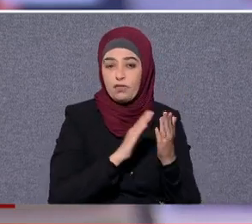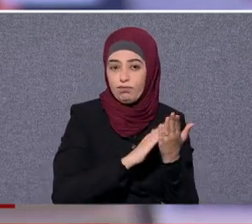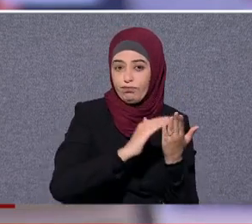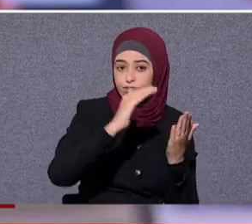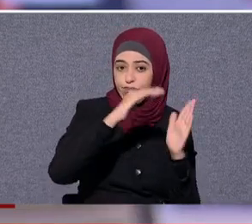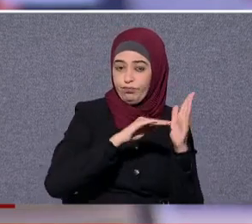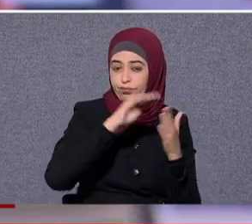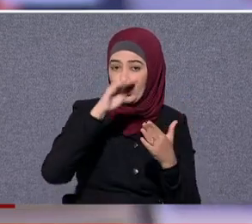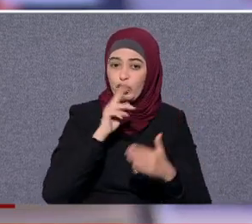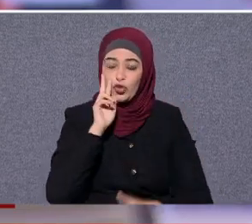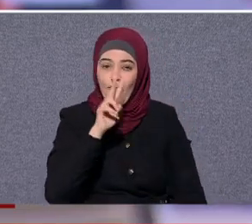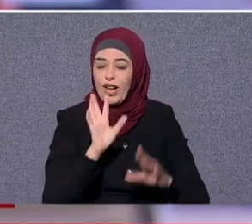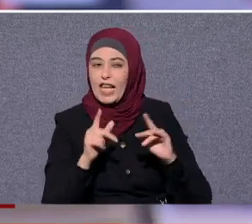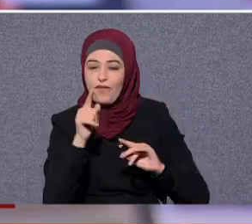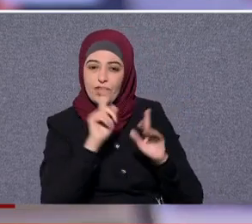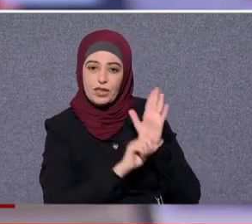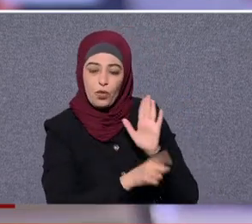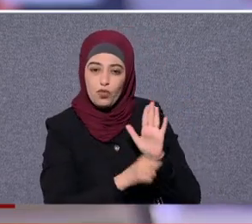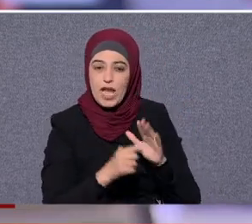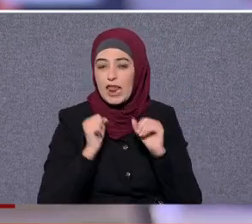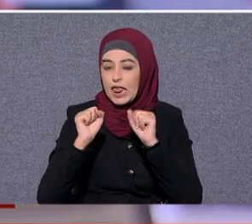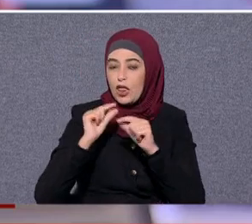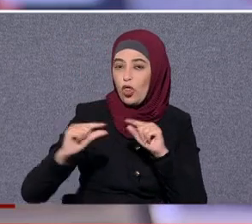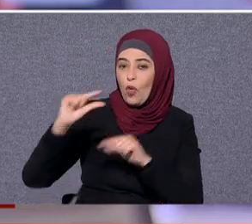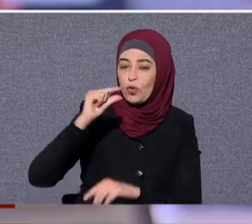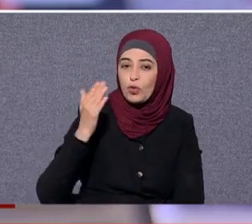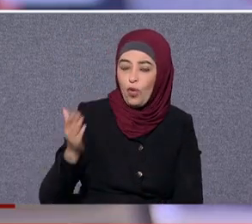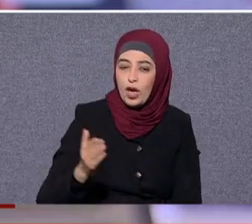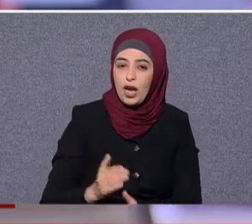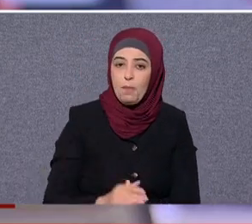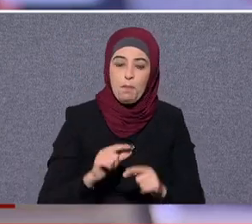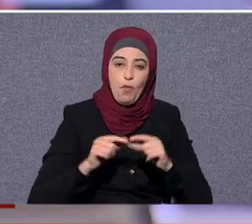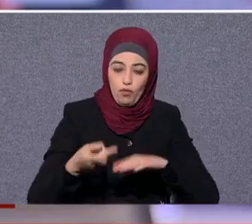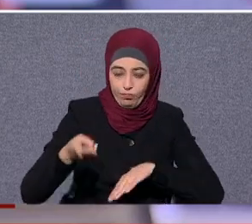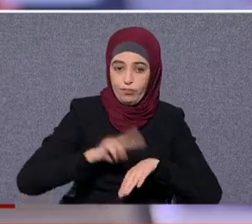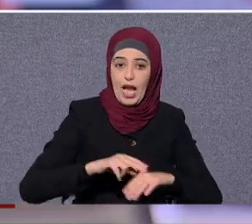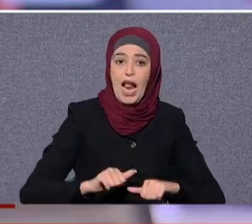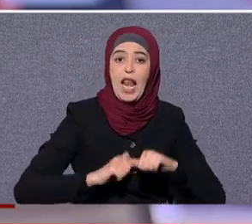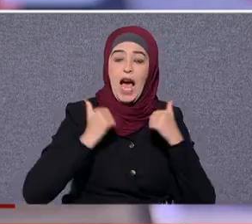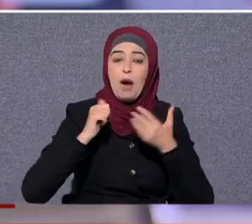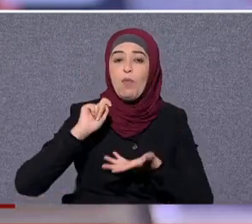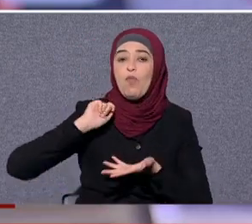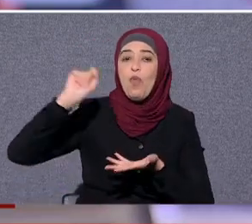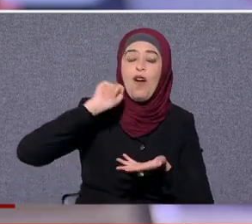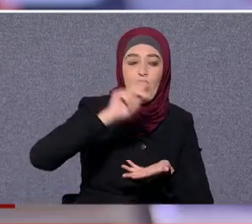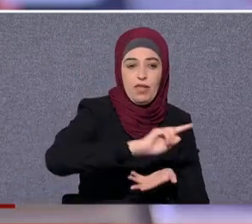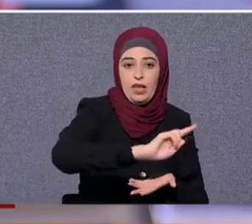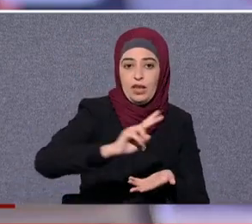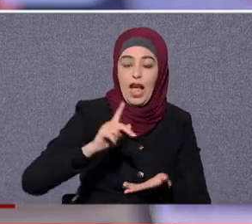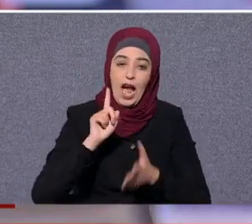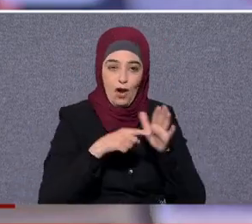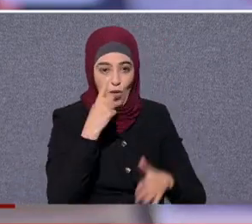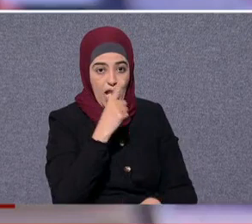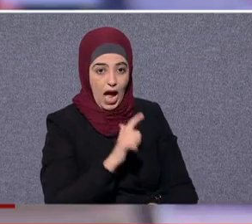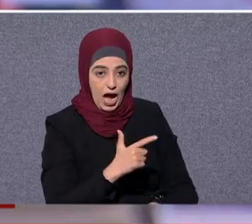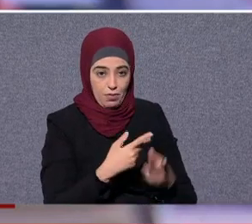يعني المقاييس والتوصيات الطبية لإعادة الحياة لمحافظات أخرى بعد